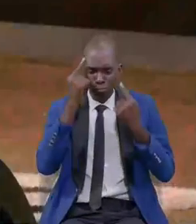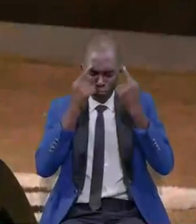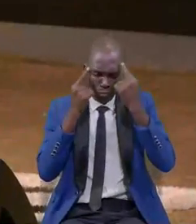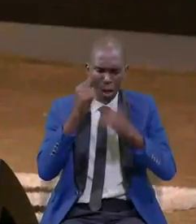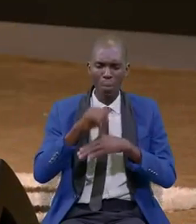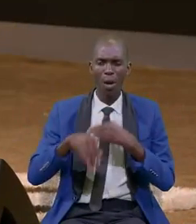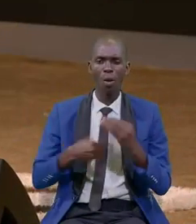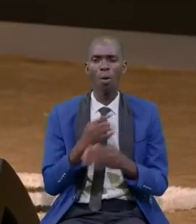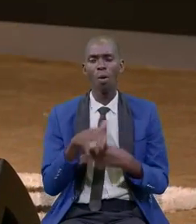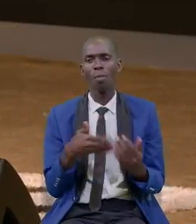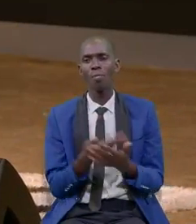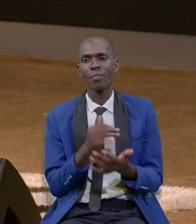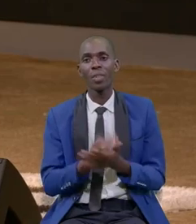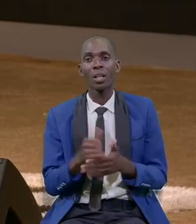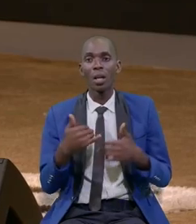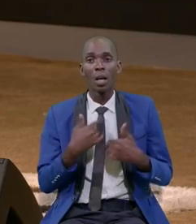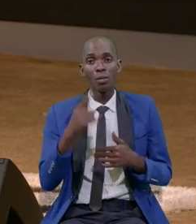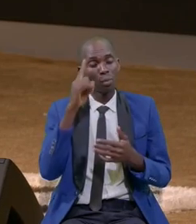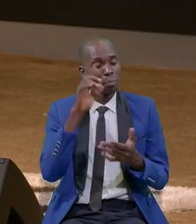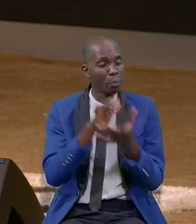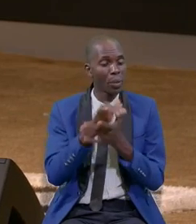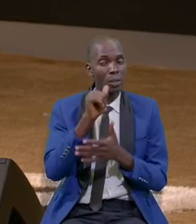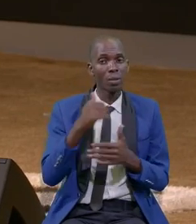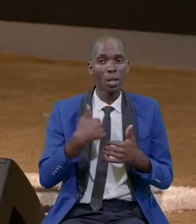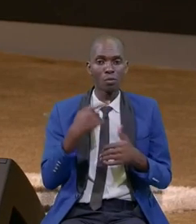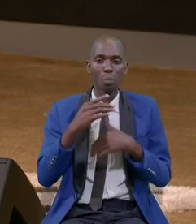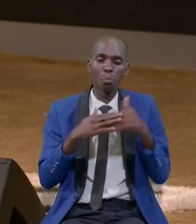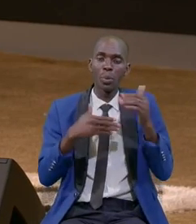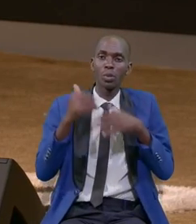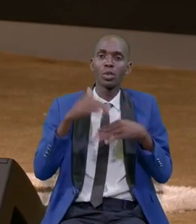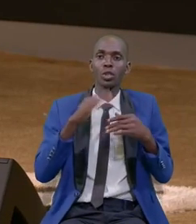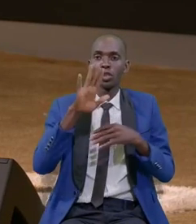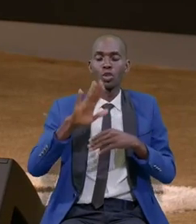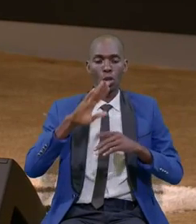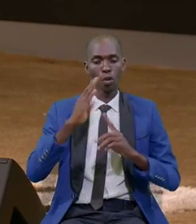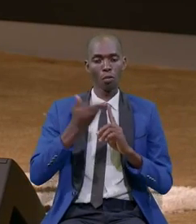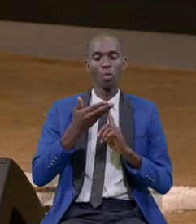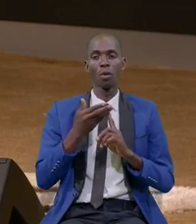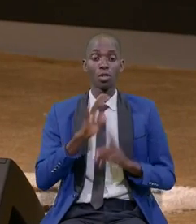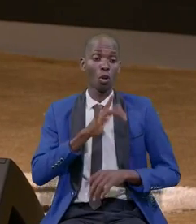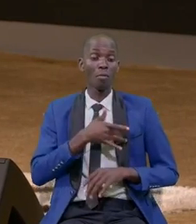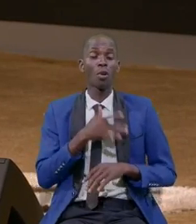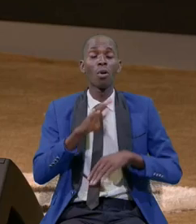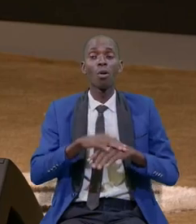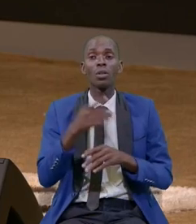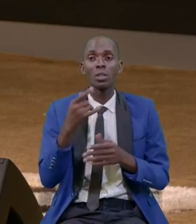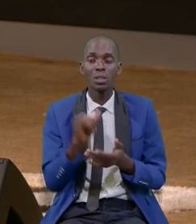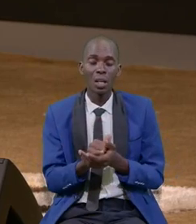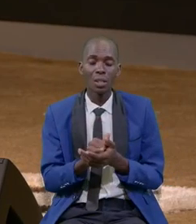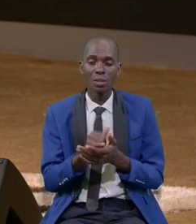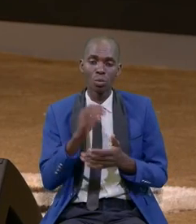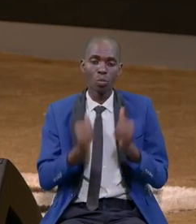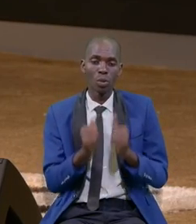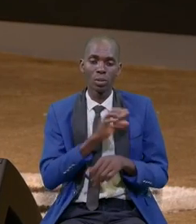choses-là? Est-ce que vous croyez à ces choses pour bâtir votre conviction sur la base de ce que